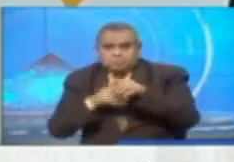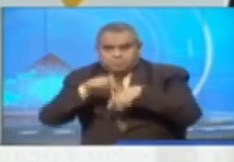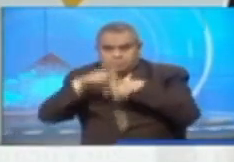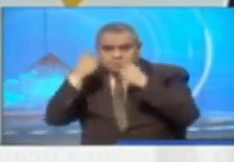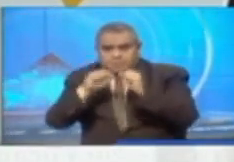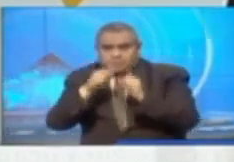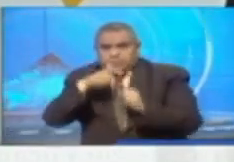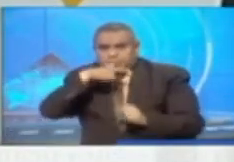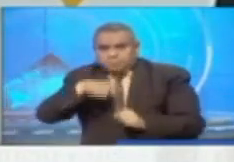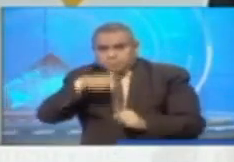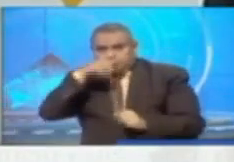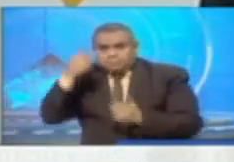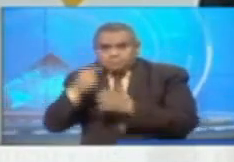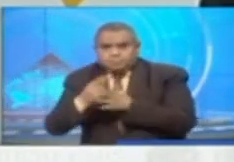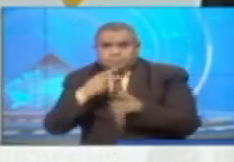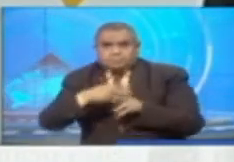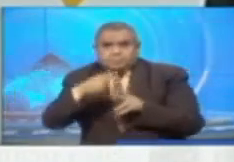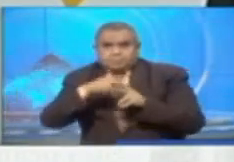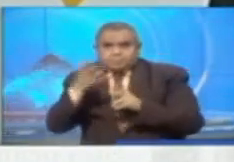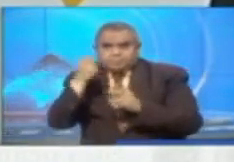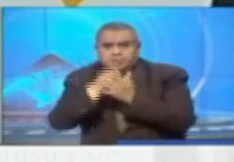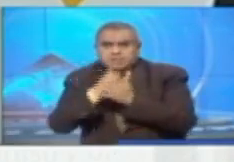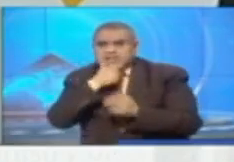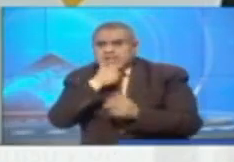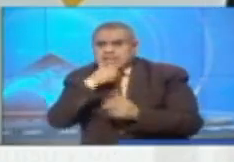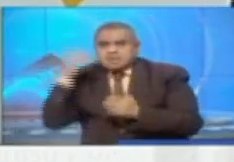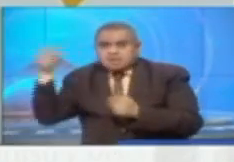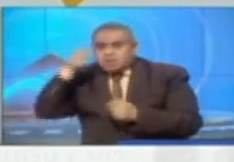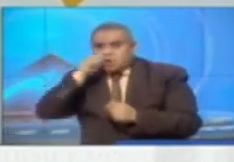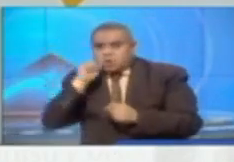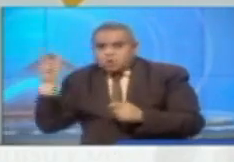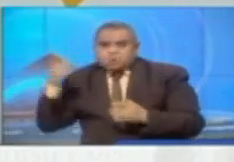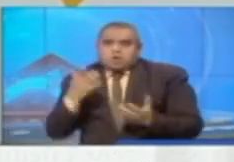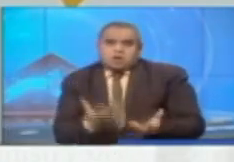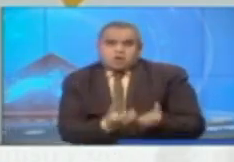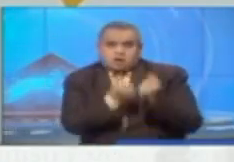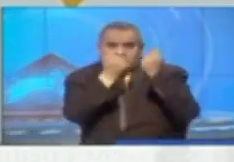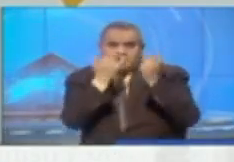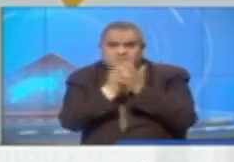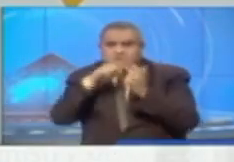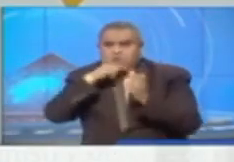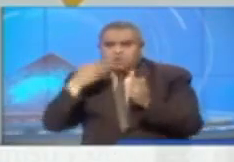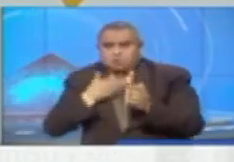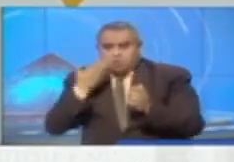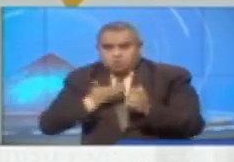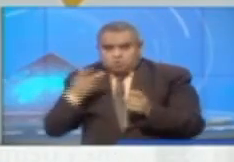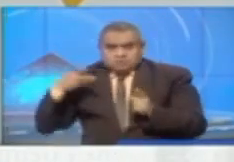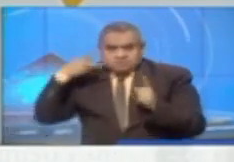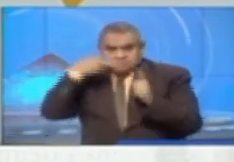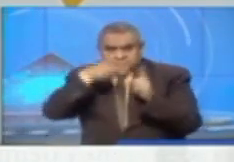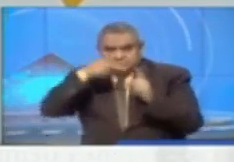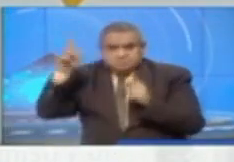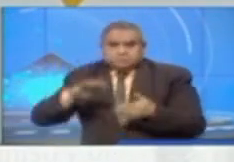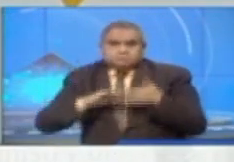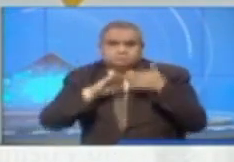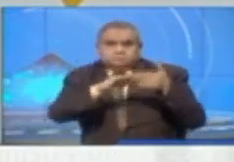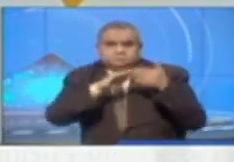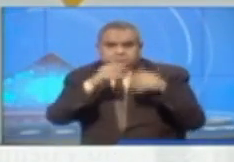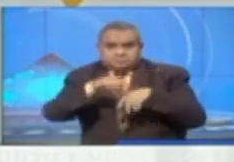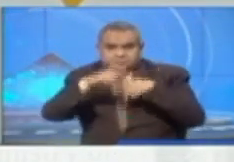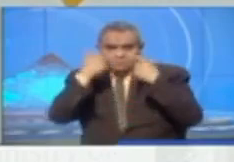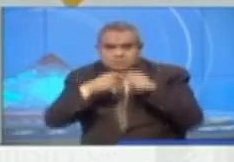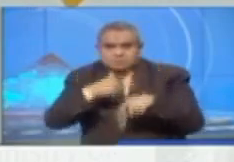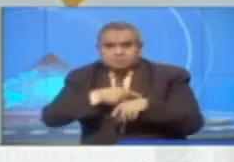كييف، حيث أكد استمرار دعم المملكة المتحدة لأوكرانيا في أعقاب الهجمات الروسية على البنية التحتية الحيوية في